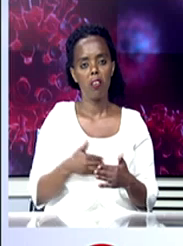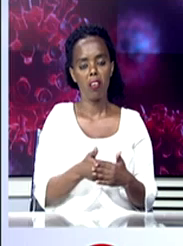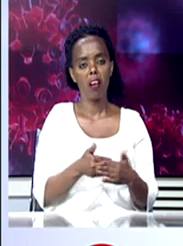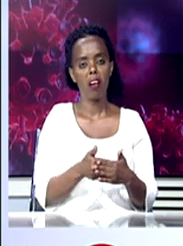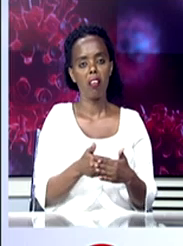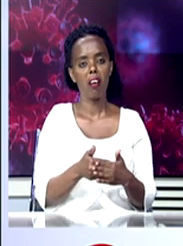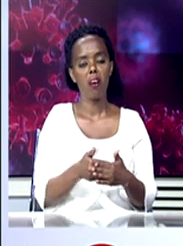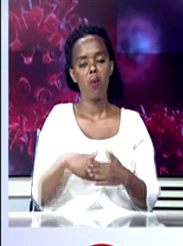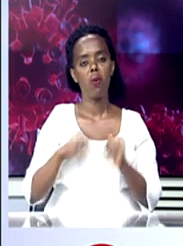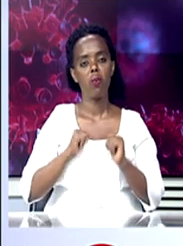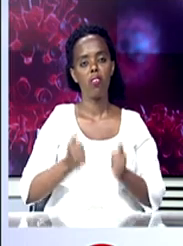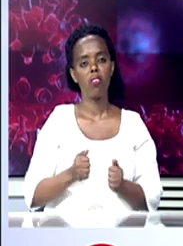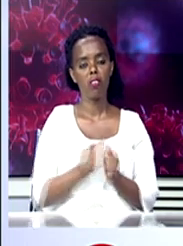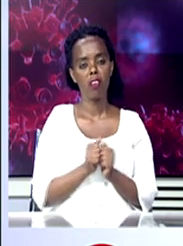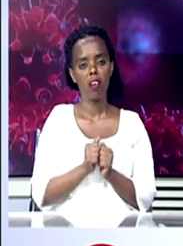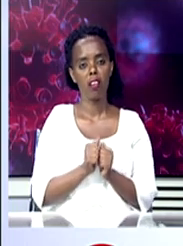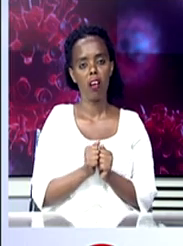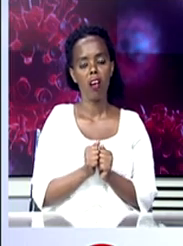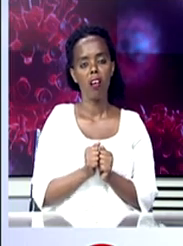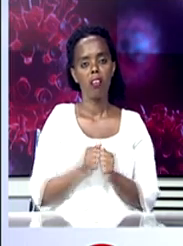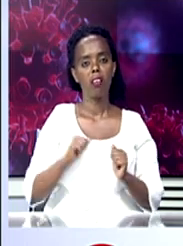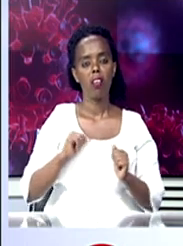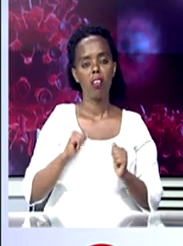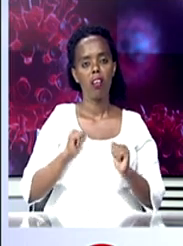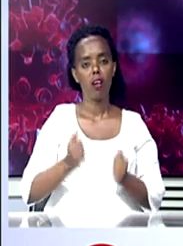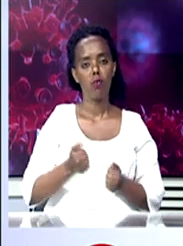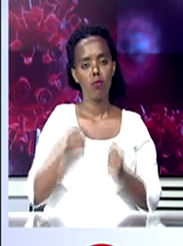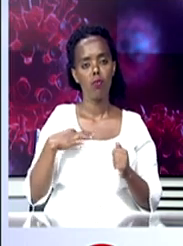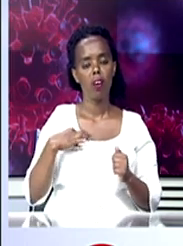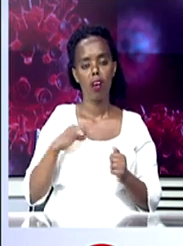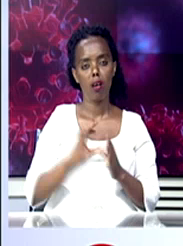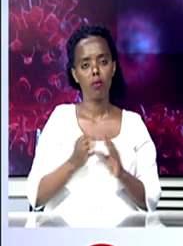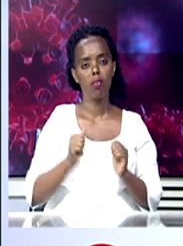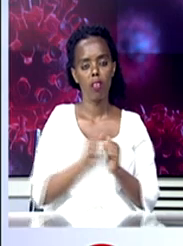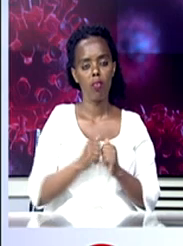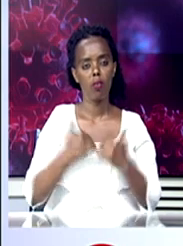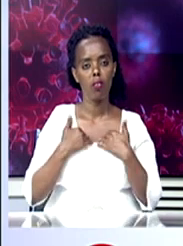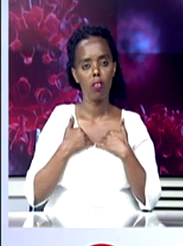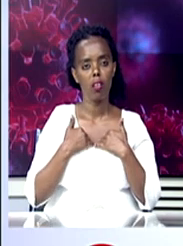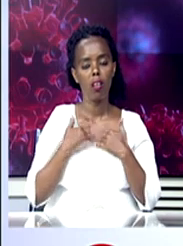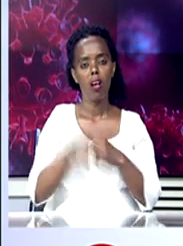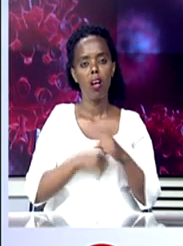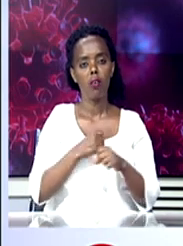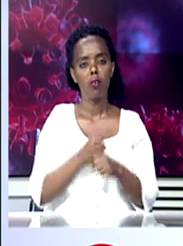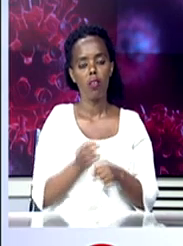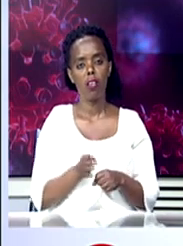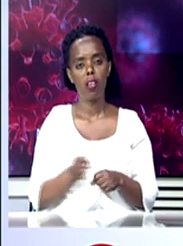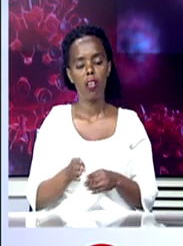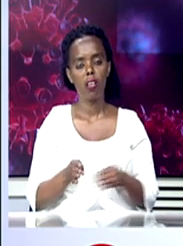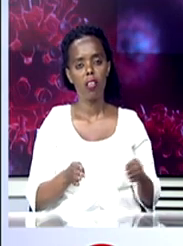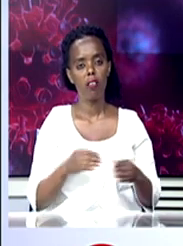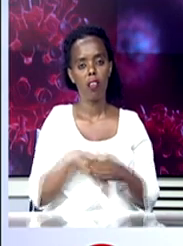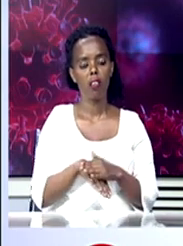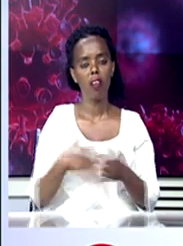dhiyaataadhaa walii wajjin jiraata. Jireenya dhuunfaan qabu namni keenya jireenya waliinii malee tarii kun addunyaa dhiyaa keessatti salphaa ta'uu